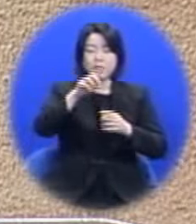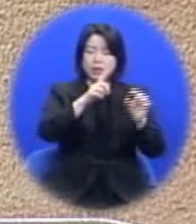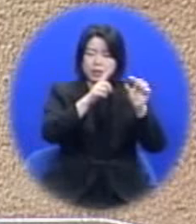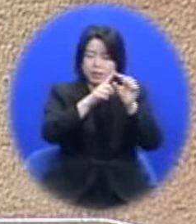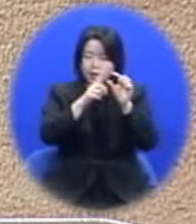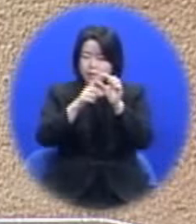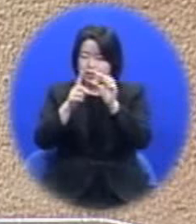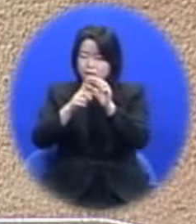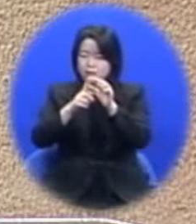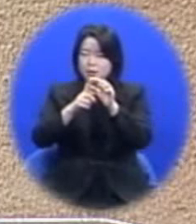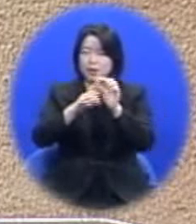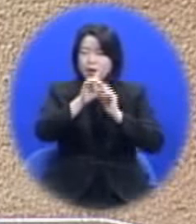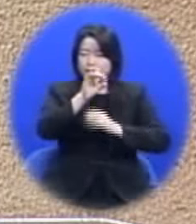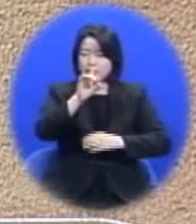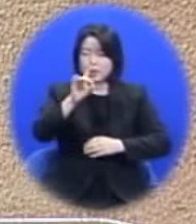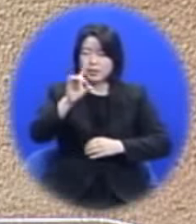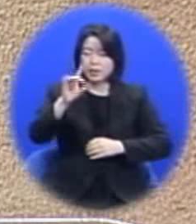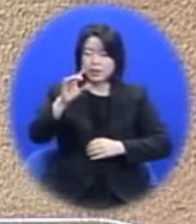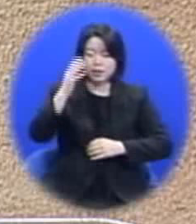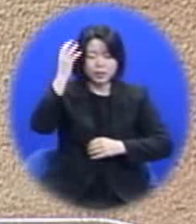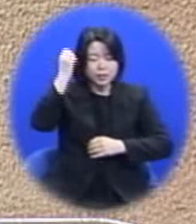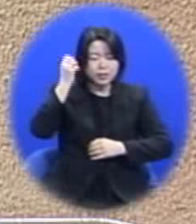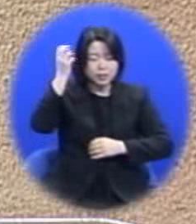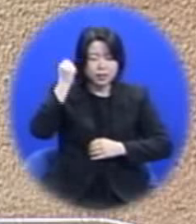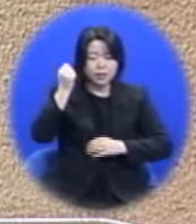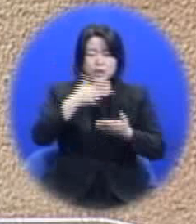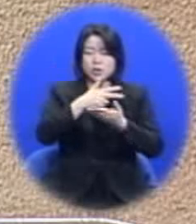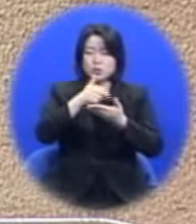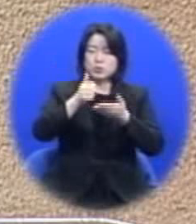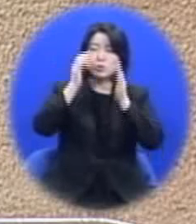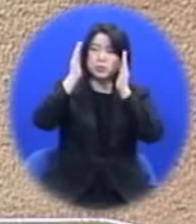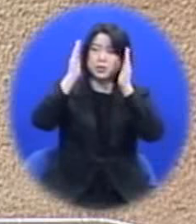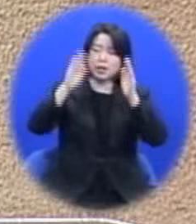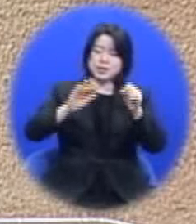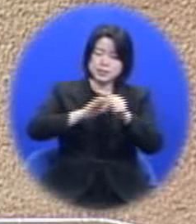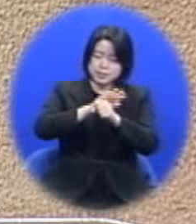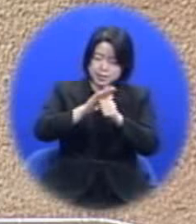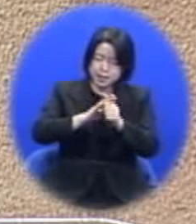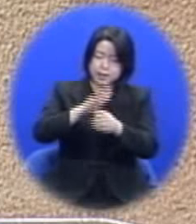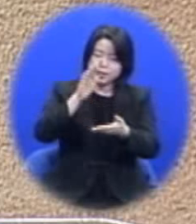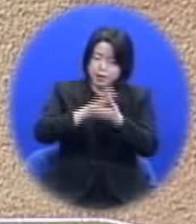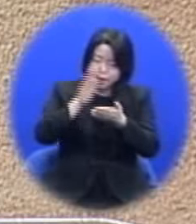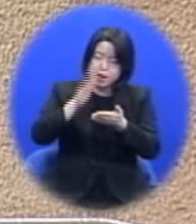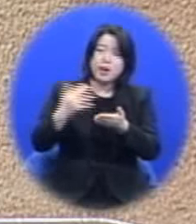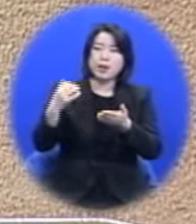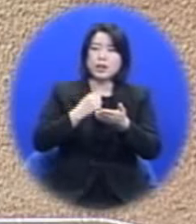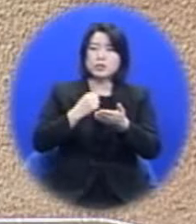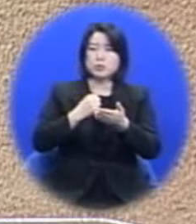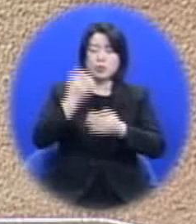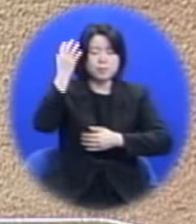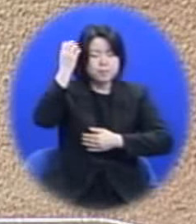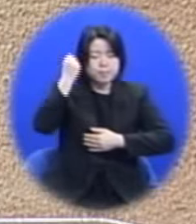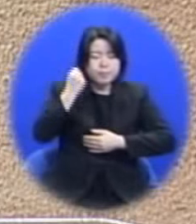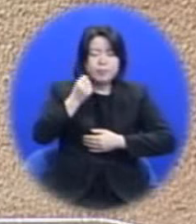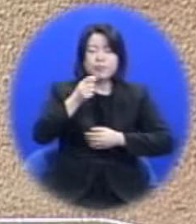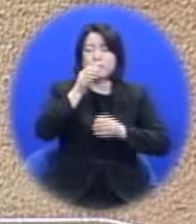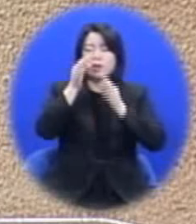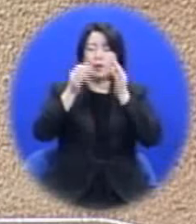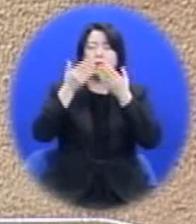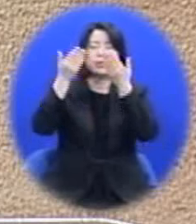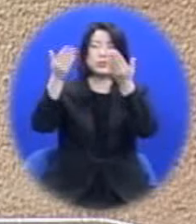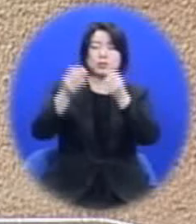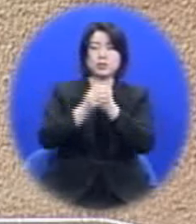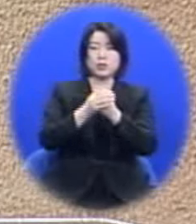단어 하나하나를 주님을 향한 정말 뜨거운 사랑과 열정을 가지고 암송하면서 기도를 했어요. 그리고